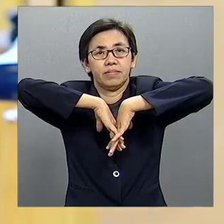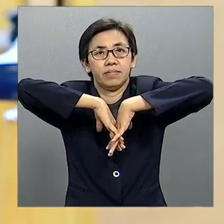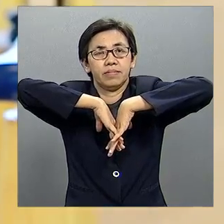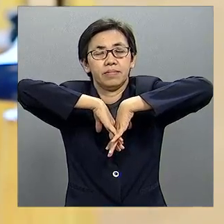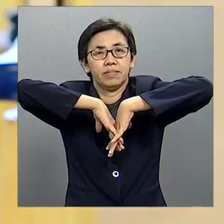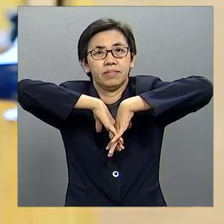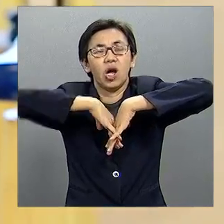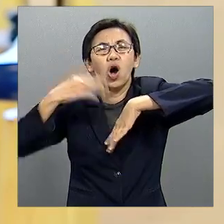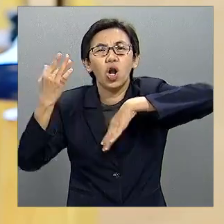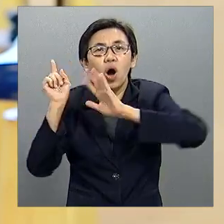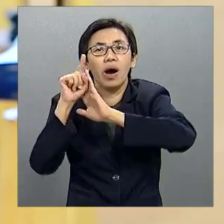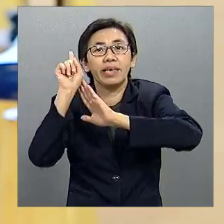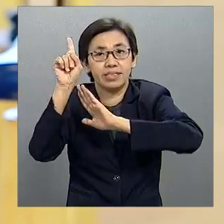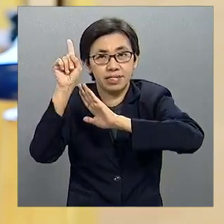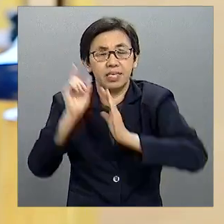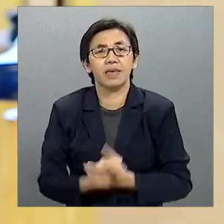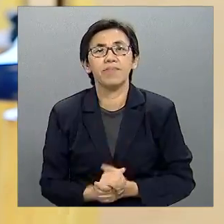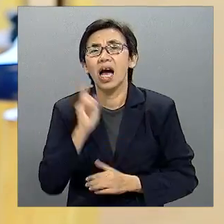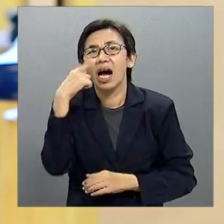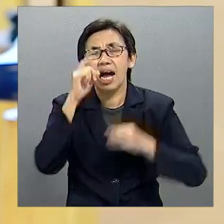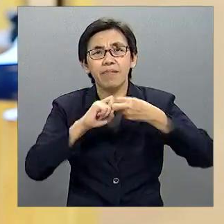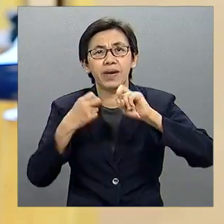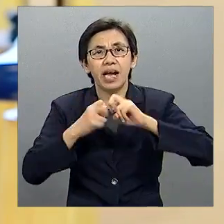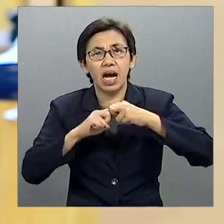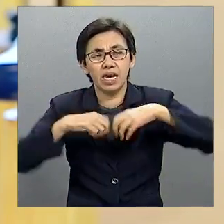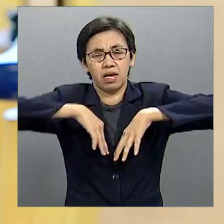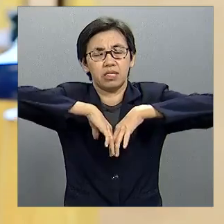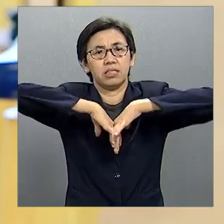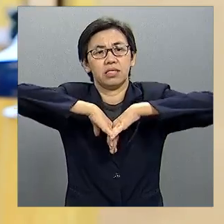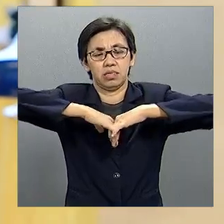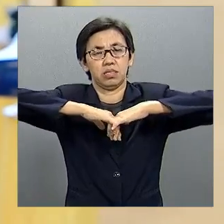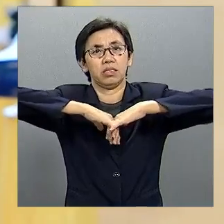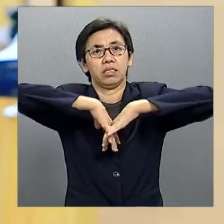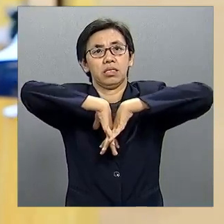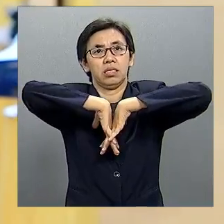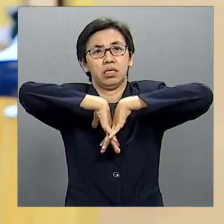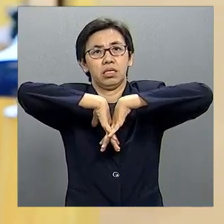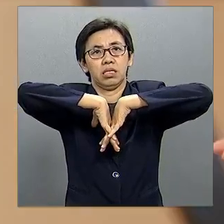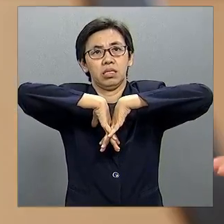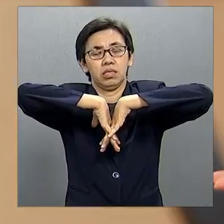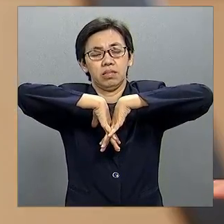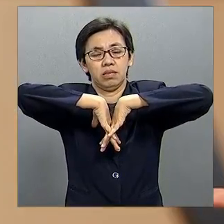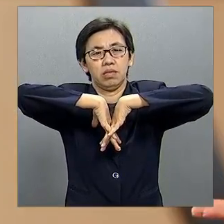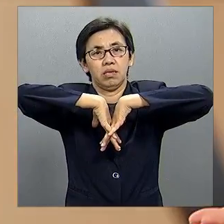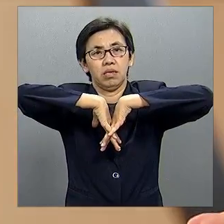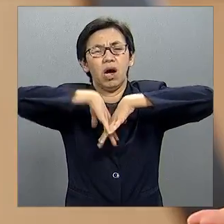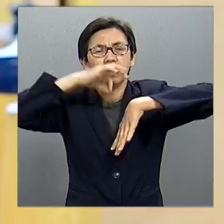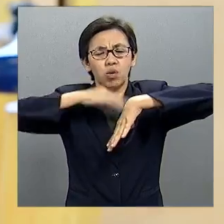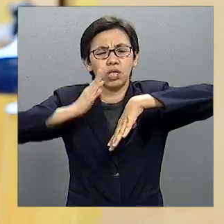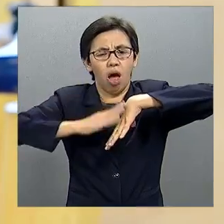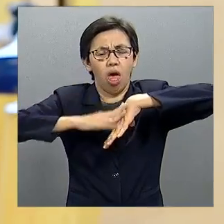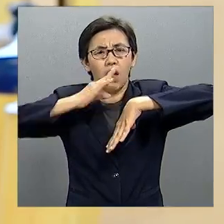ำหรับใครที่มีปัญหาเรื่องการพังผืดกระทับเส้นประสาทเนี่ยนะครับก็จะเริ่มมีอาการชา มีอาการชาก็จะเริ่มมีอาการช